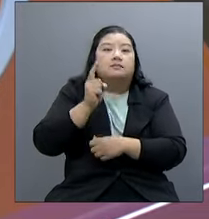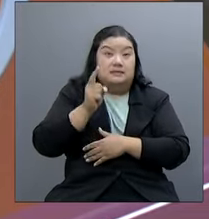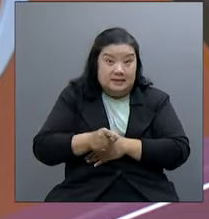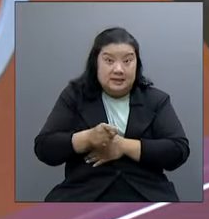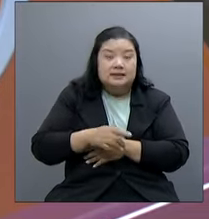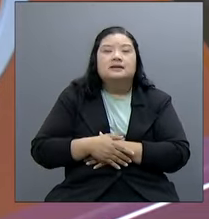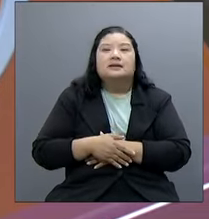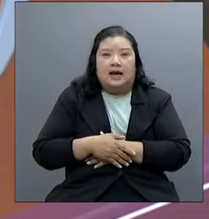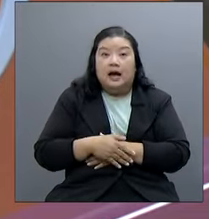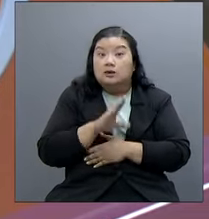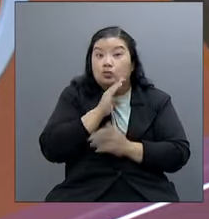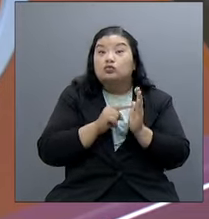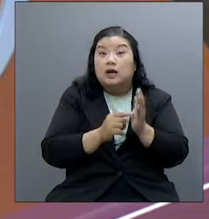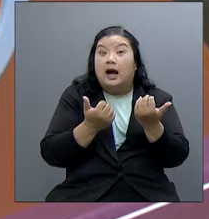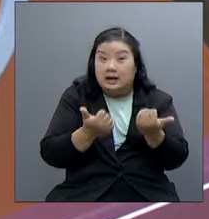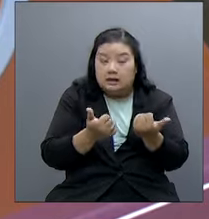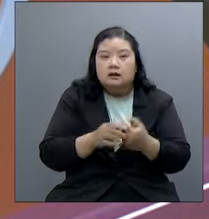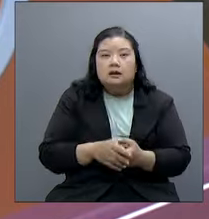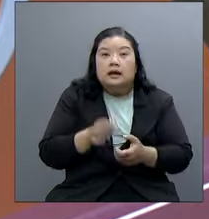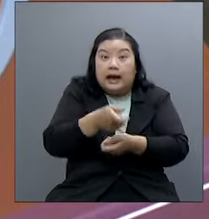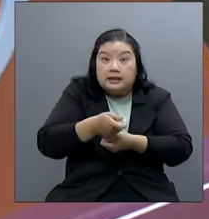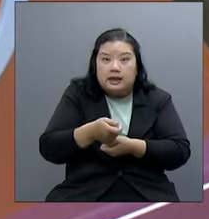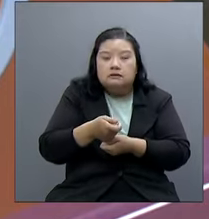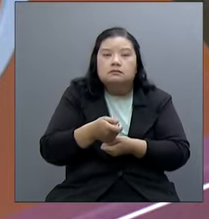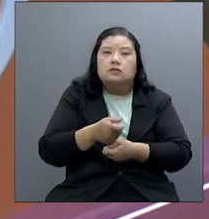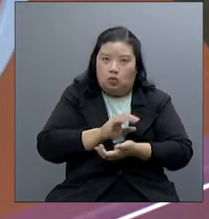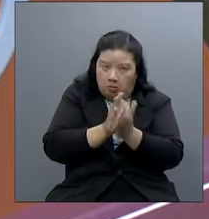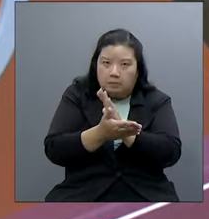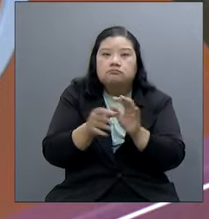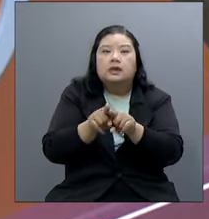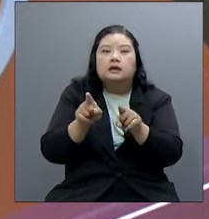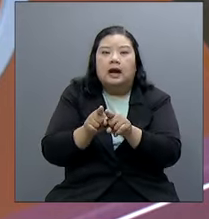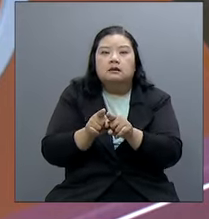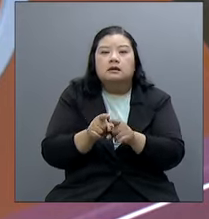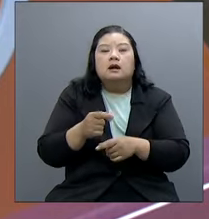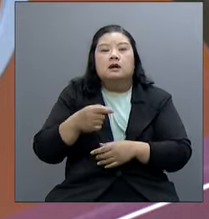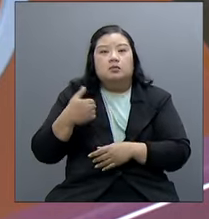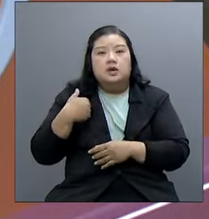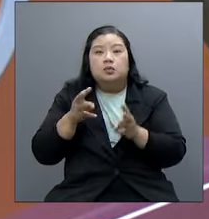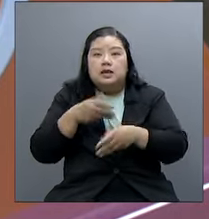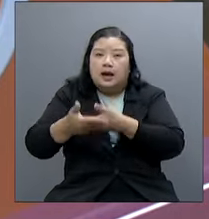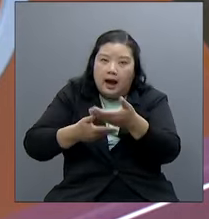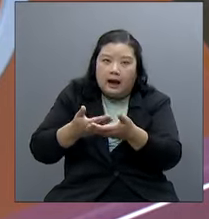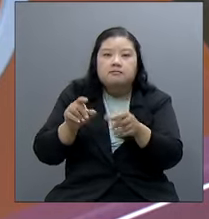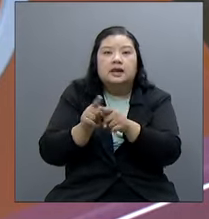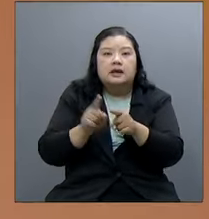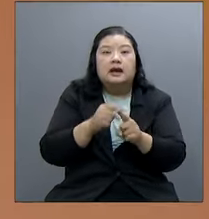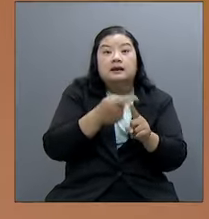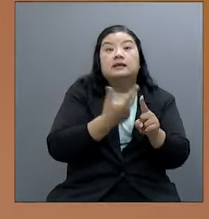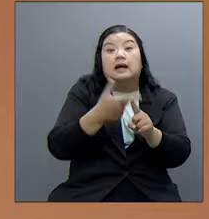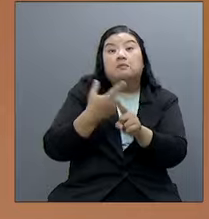exams haven seah 2-3-Super wornนั้กรยข vas3-4